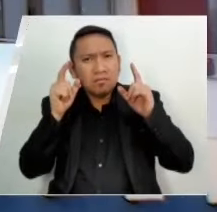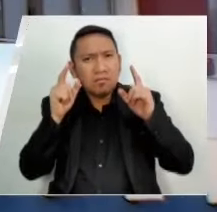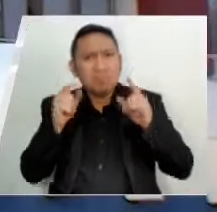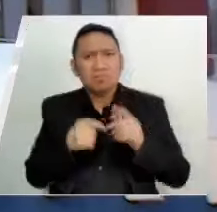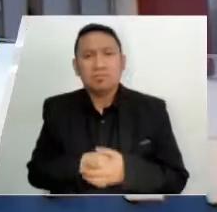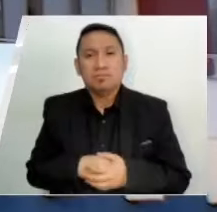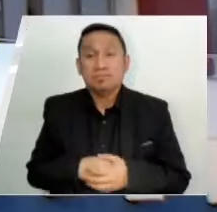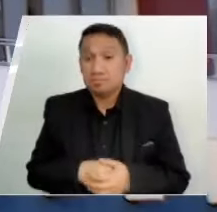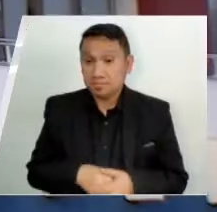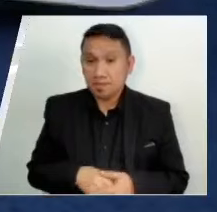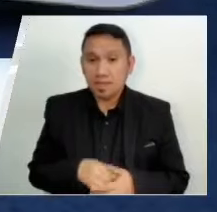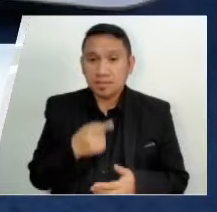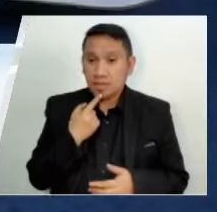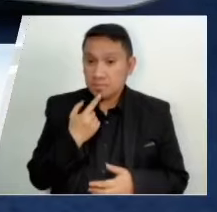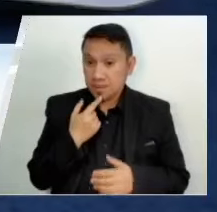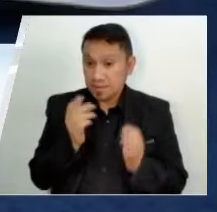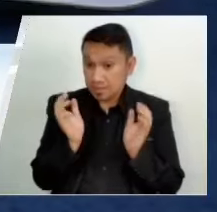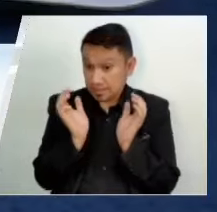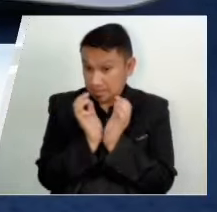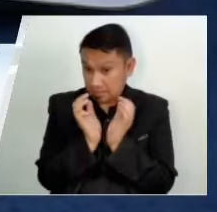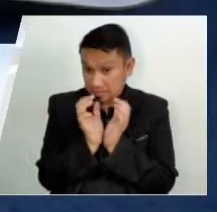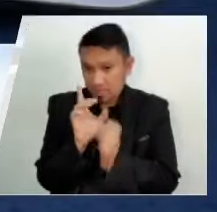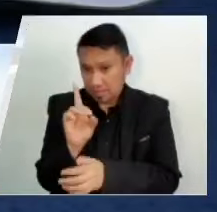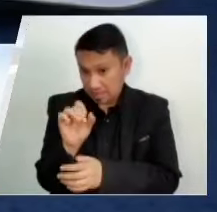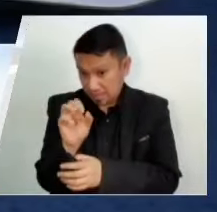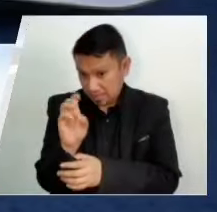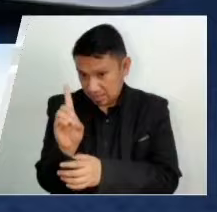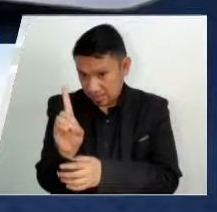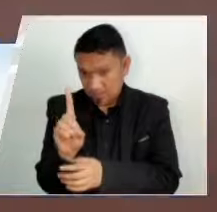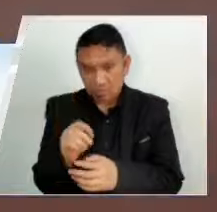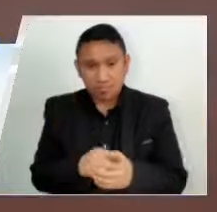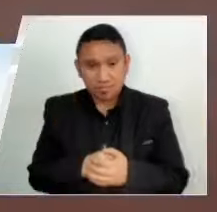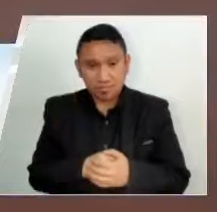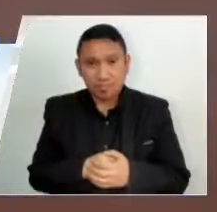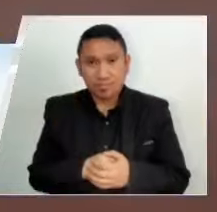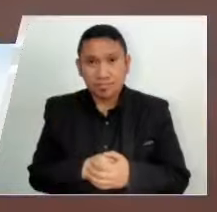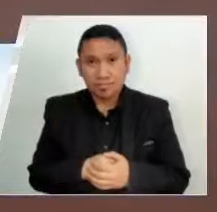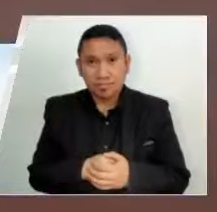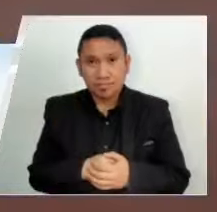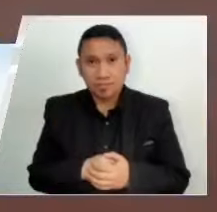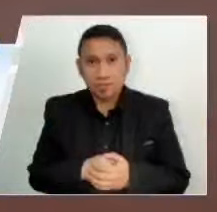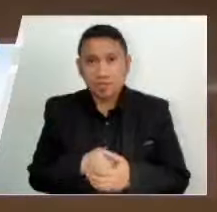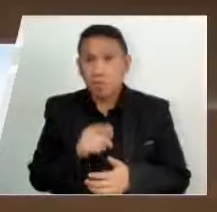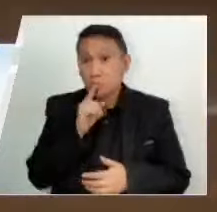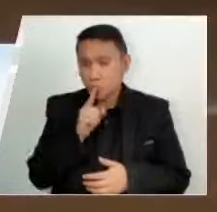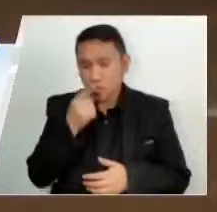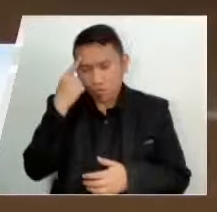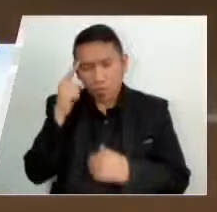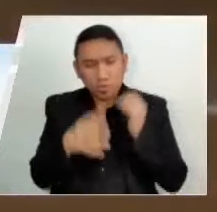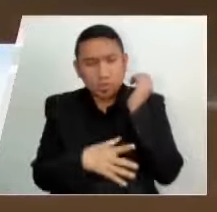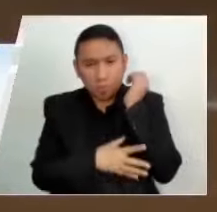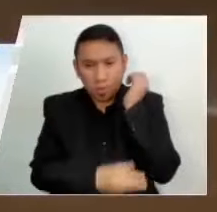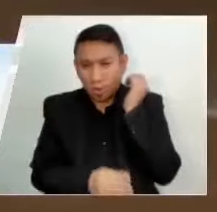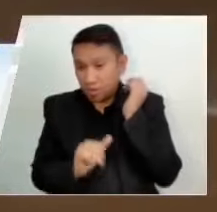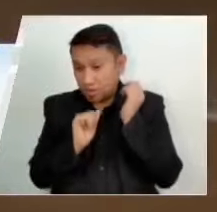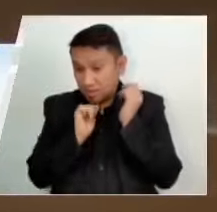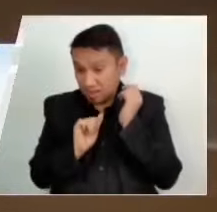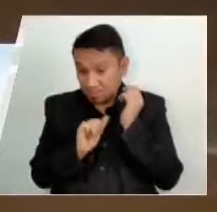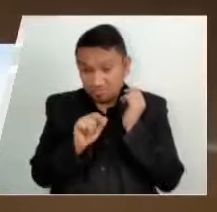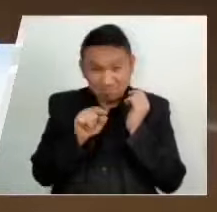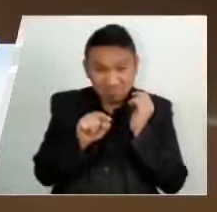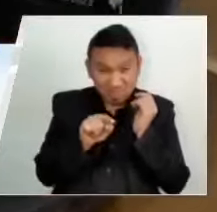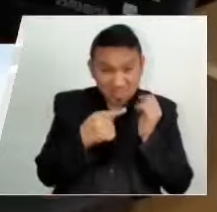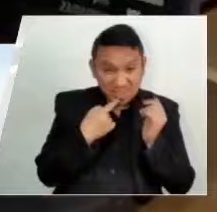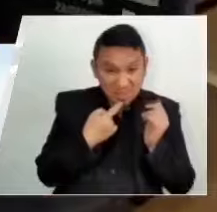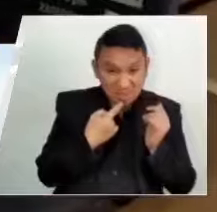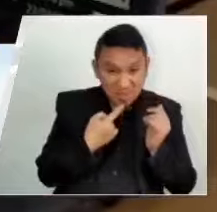naman sa DSWD, para sa mga tinatawag na near purang akap. Sila yung mga hindi pa itinuturing na mahihirap pero